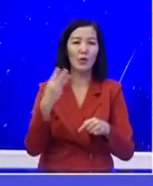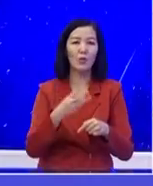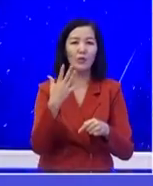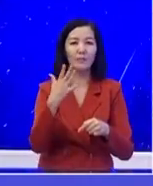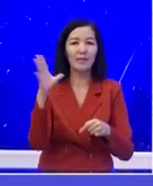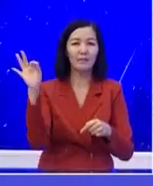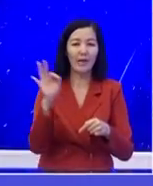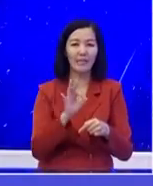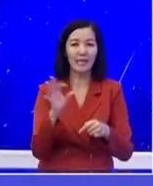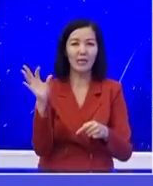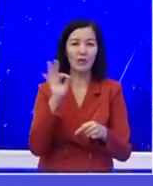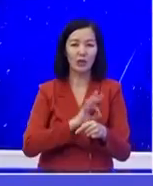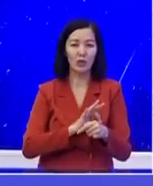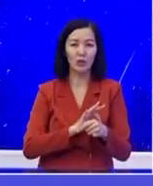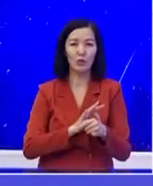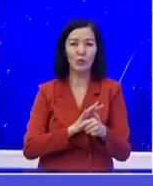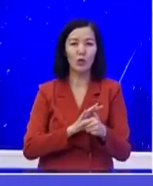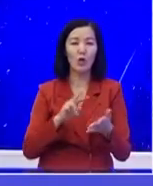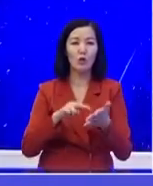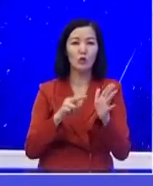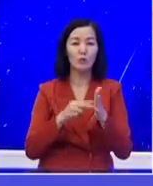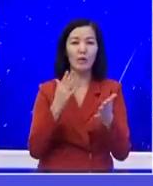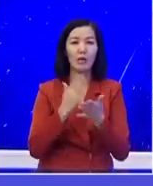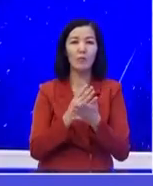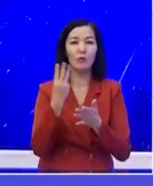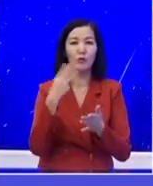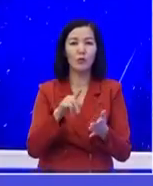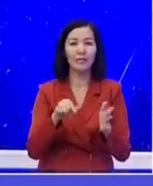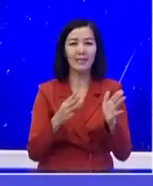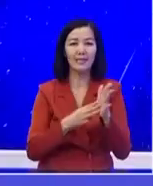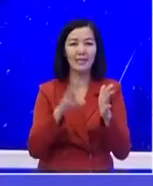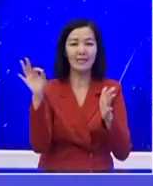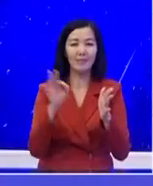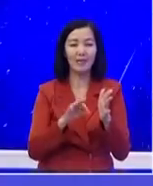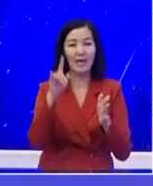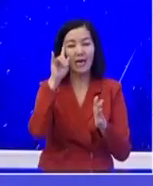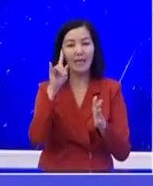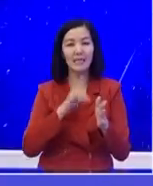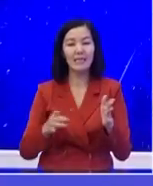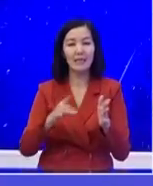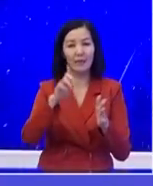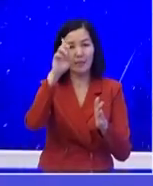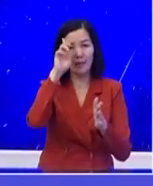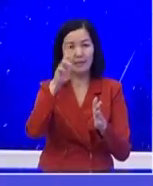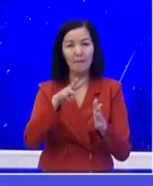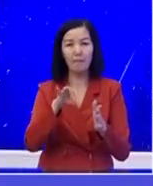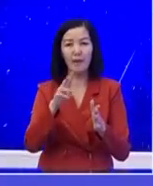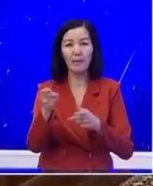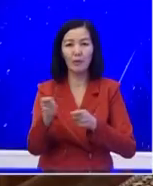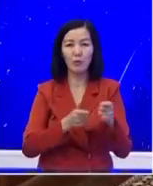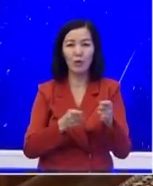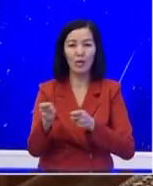жоспарлап отыр. Бүгінге ол 38%. Бұл туралы Қазақстан Республикасы премьер-министрі Асқар Маминнің төрағалығымен